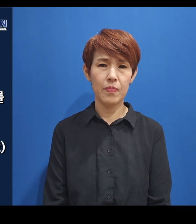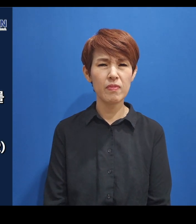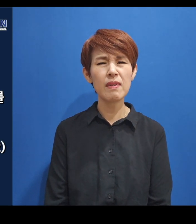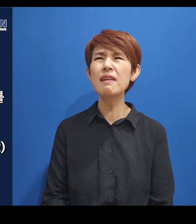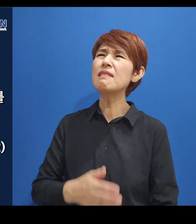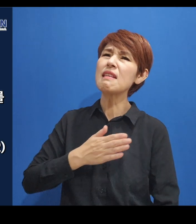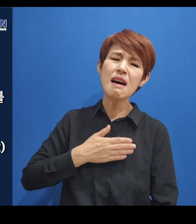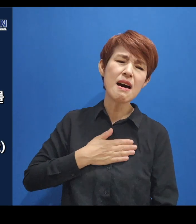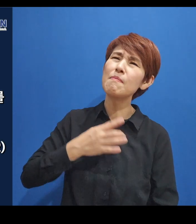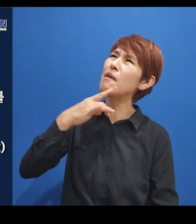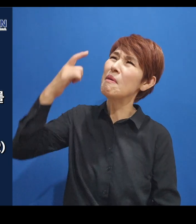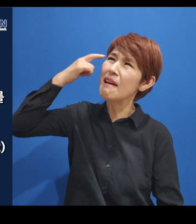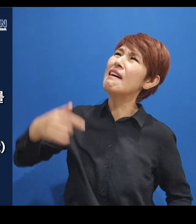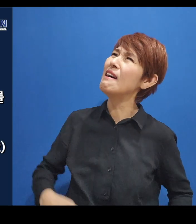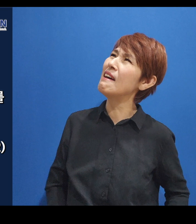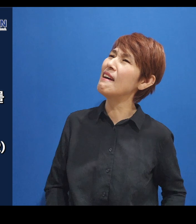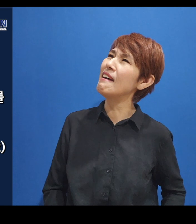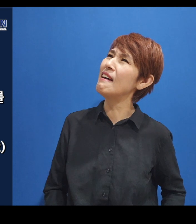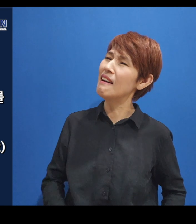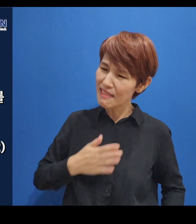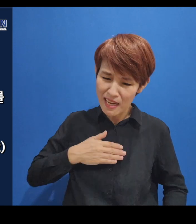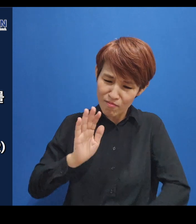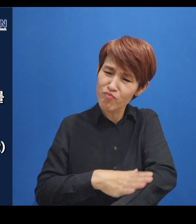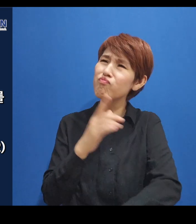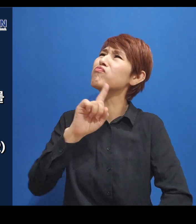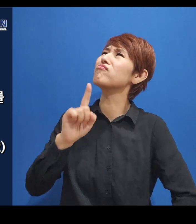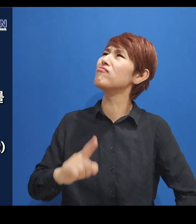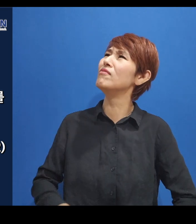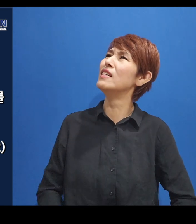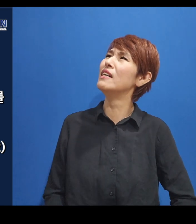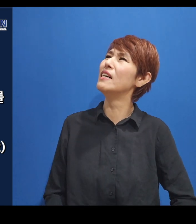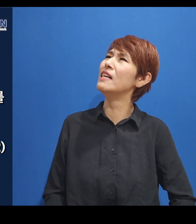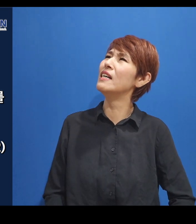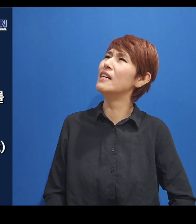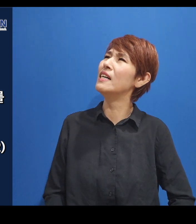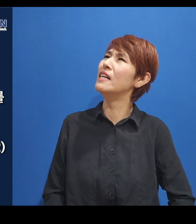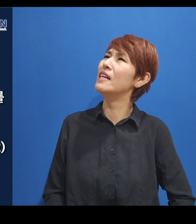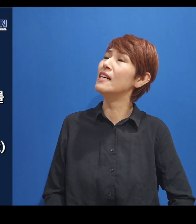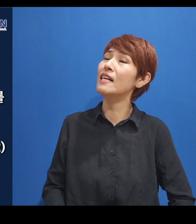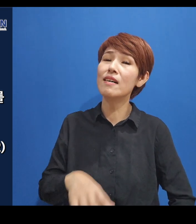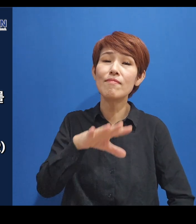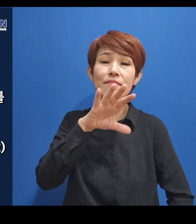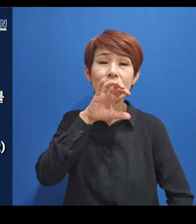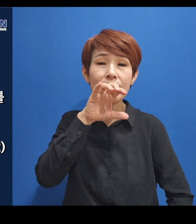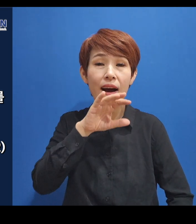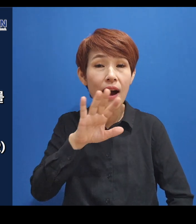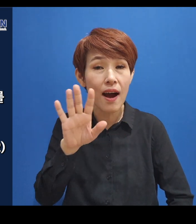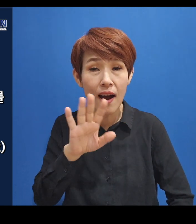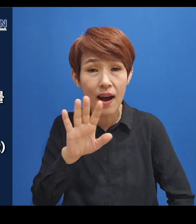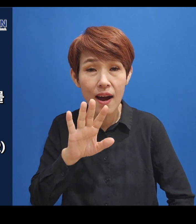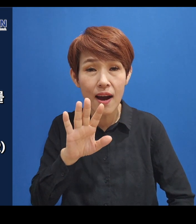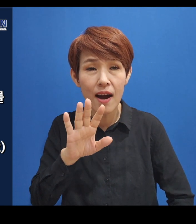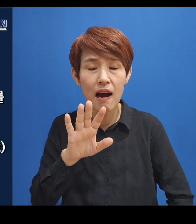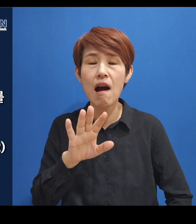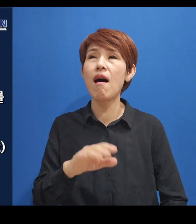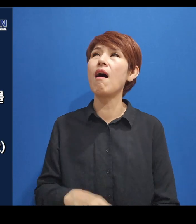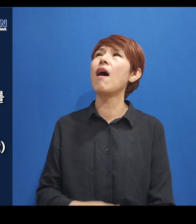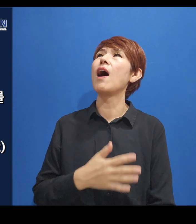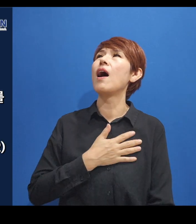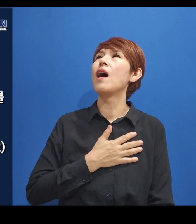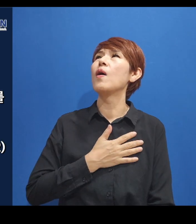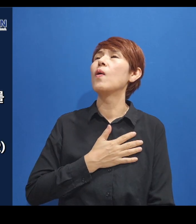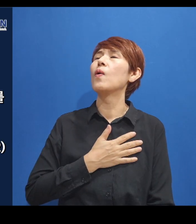왜 나한테만 이러세요? 내가 못한 게 뭐 있는데요? 그렇게 말하지 않고,